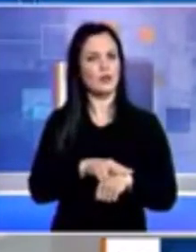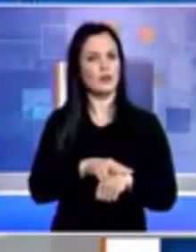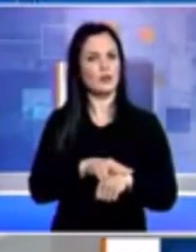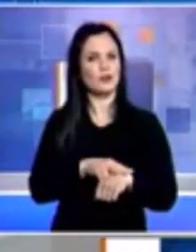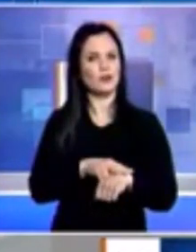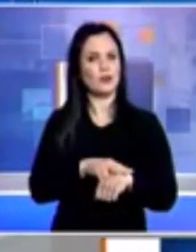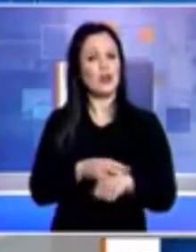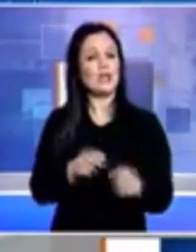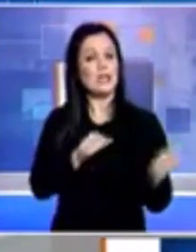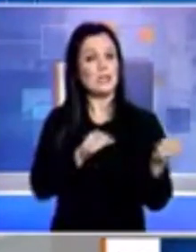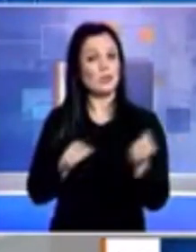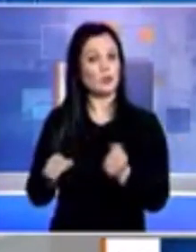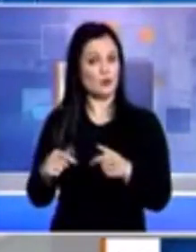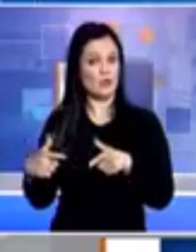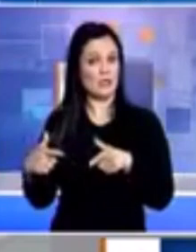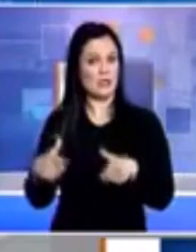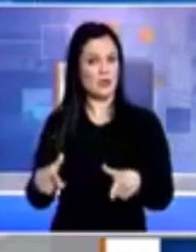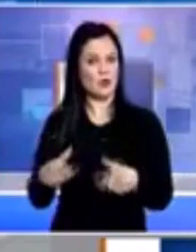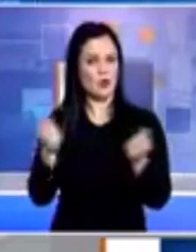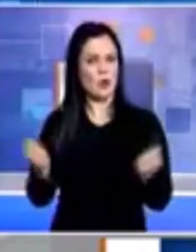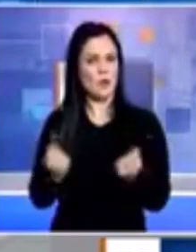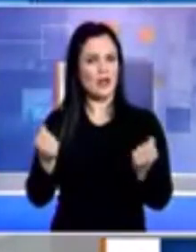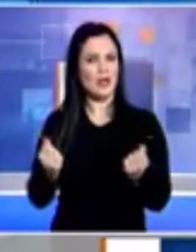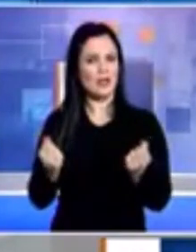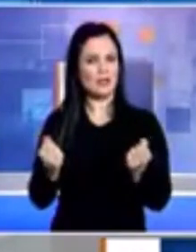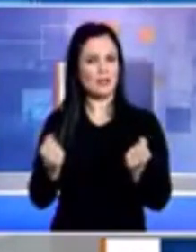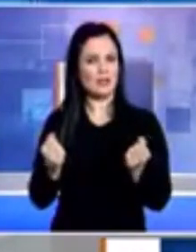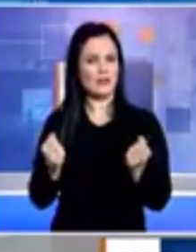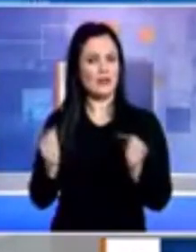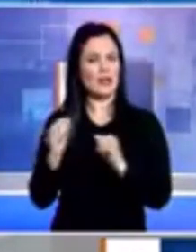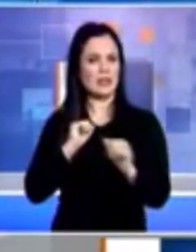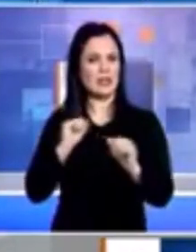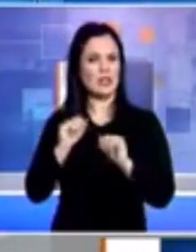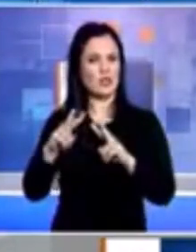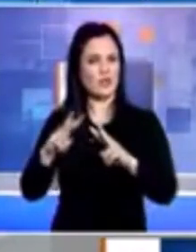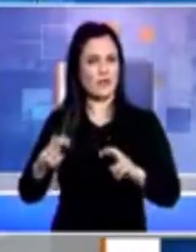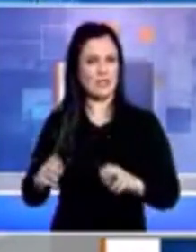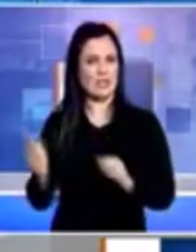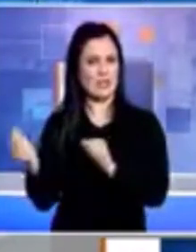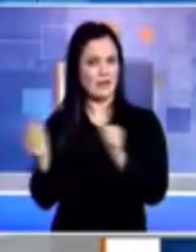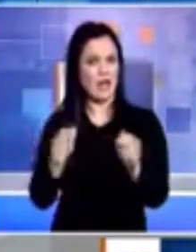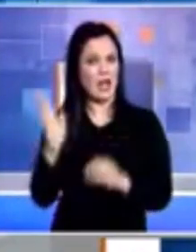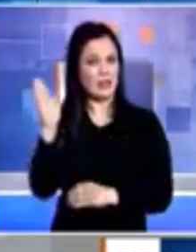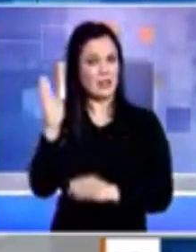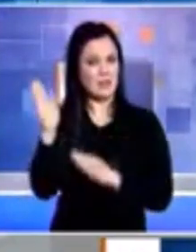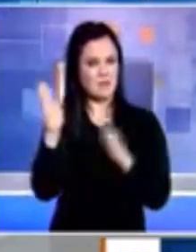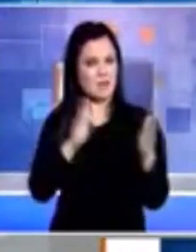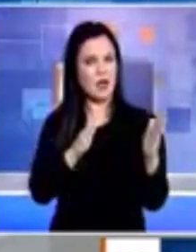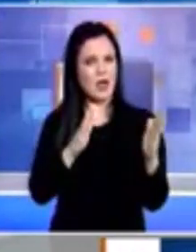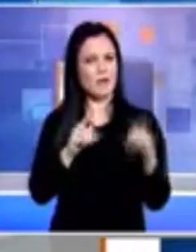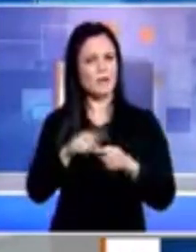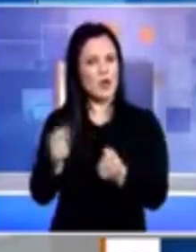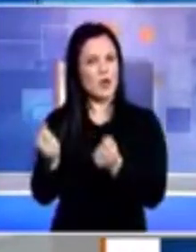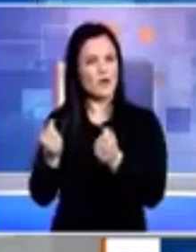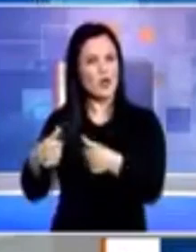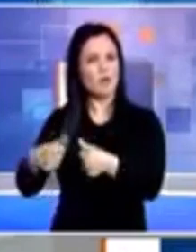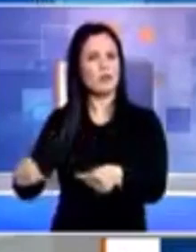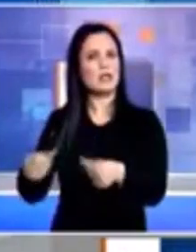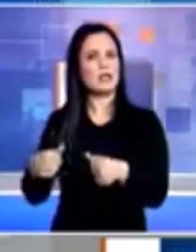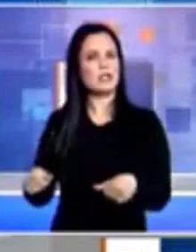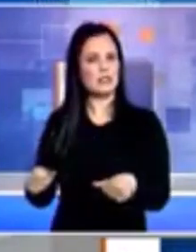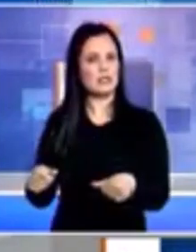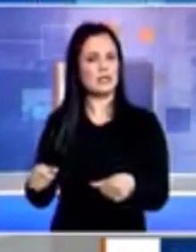dall'istituzione della sezione operativa della direzione investigativa Antimafia e dalla rafforzamento di presidi come quello